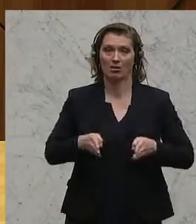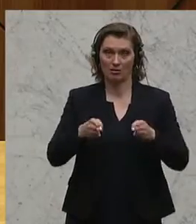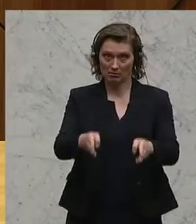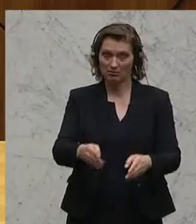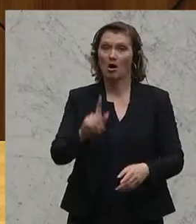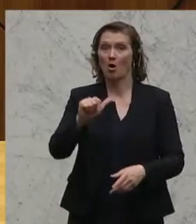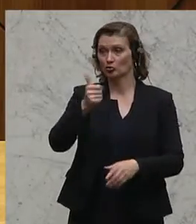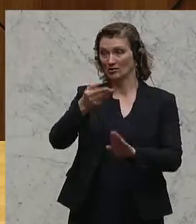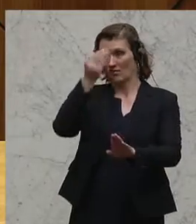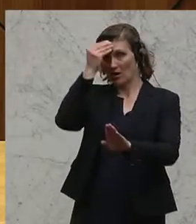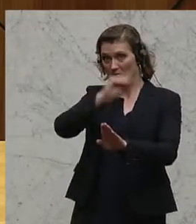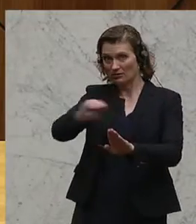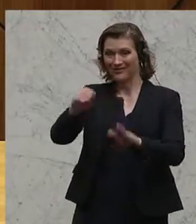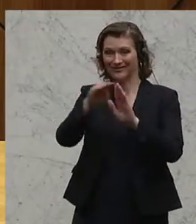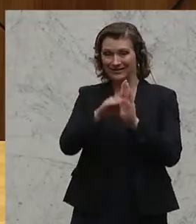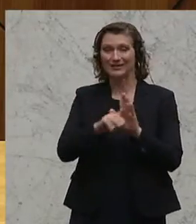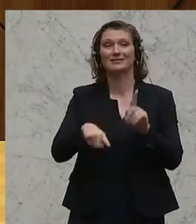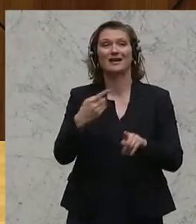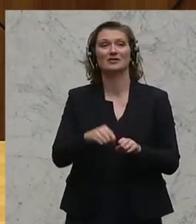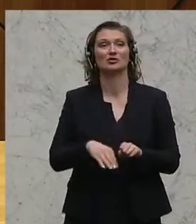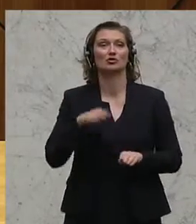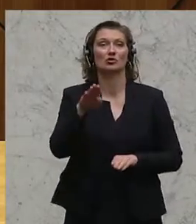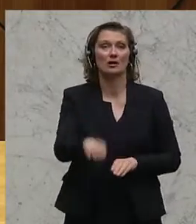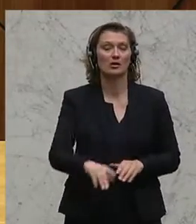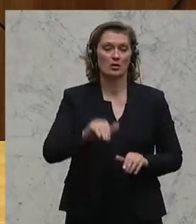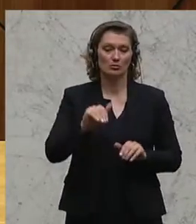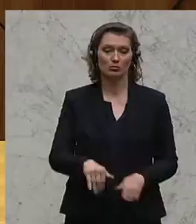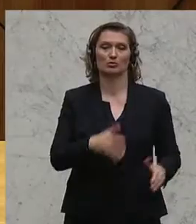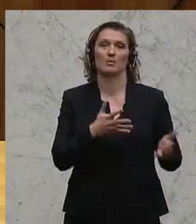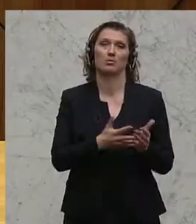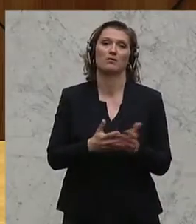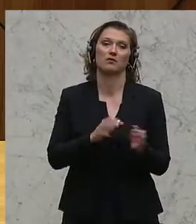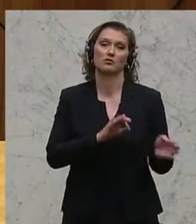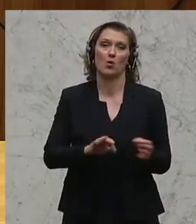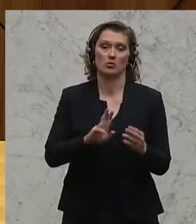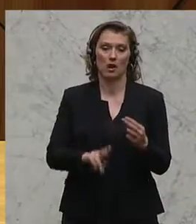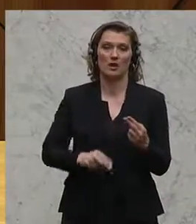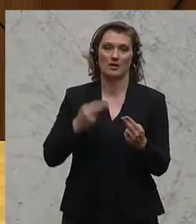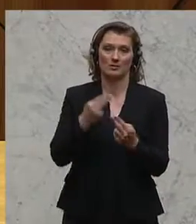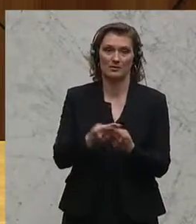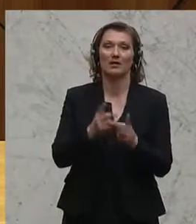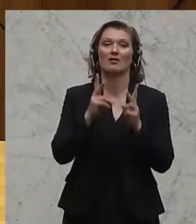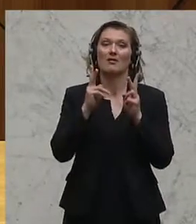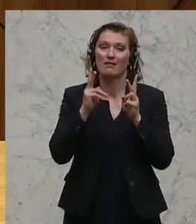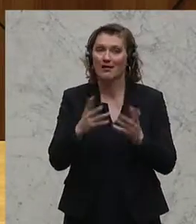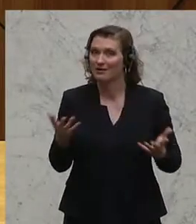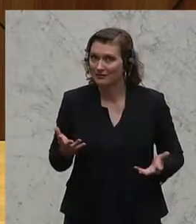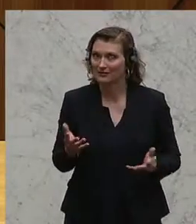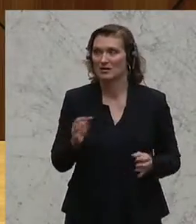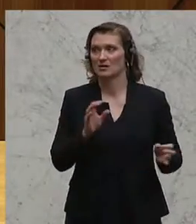der Kundmachung des Gesetzes wird als nächster Schritt die Prüfungsordnung zu adaptieren sein, damit eine Vorbereitung auf